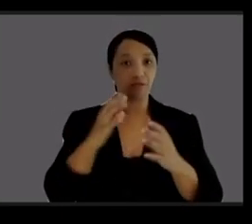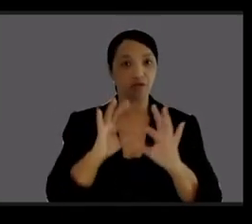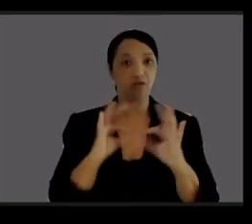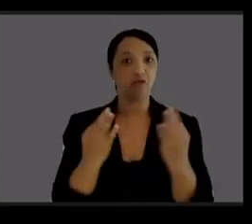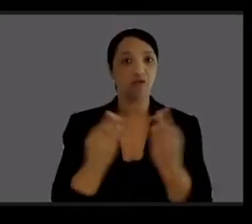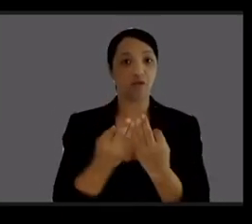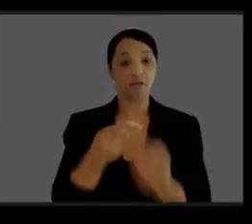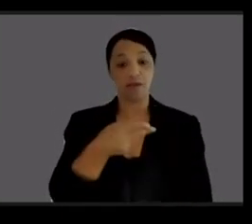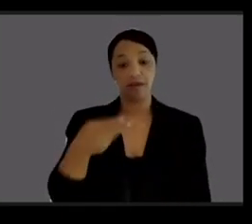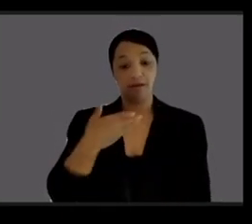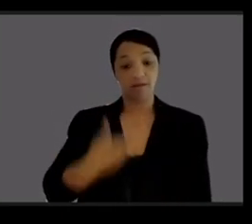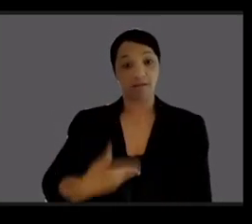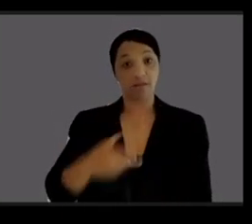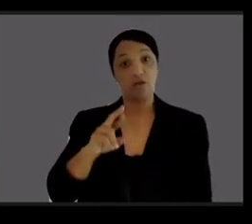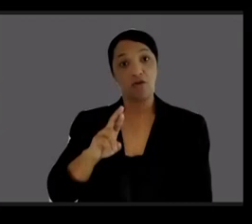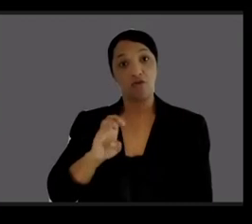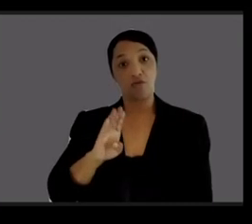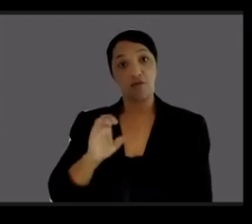欢迎大家光临第18届互联网治理论坛联会，我叫Rebecca，